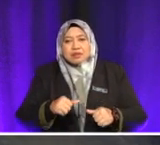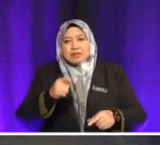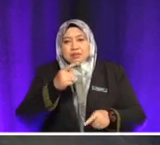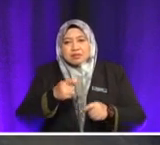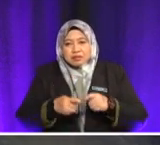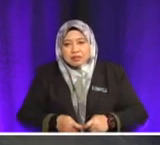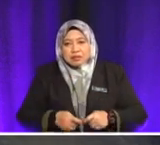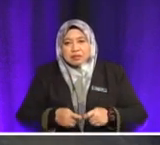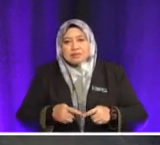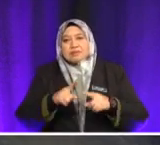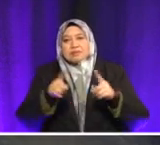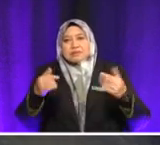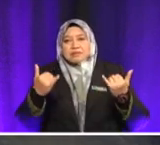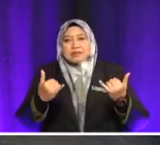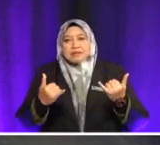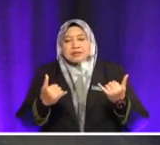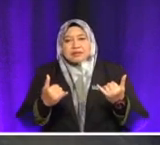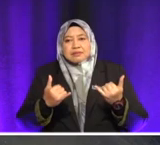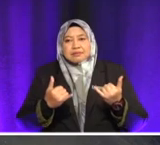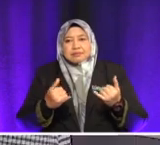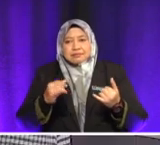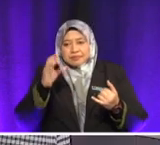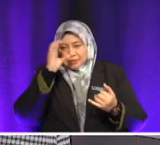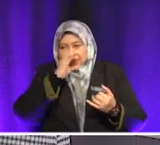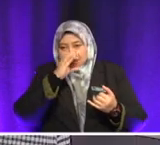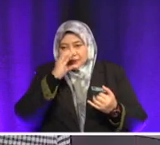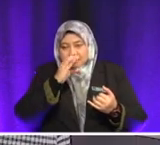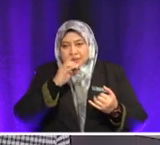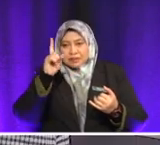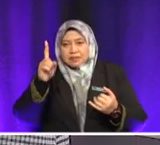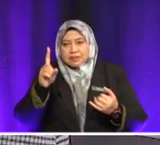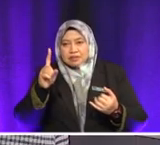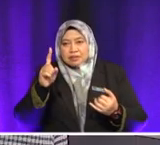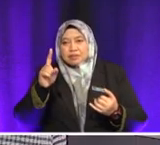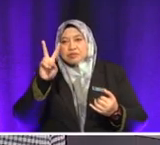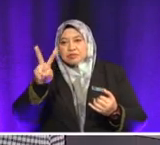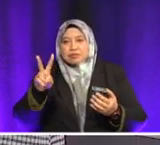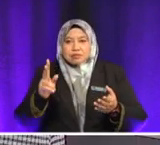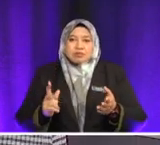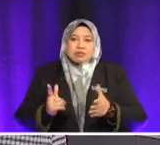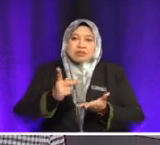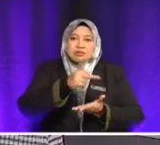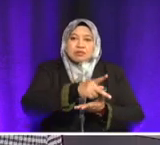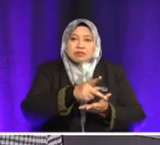Yang tengah-tengah tapi ini adalah satu dua lokasi